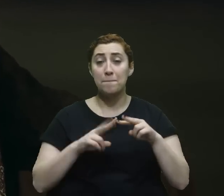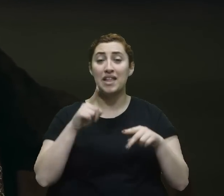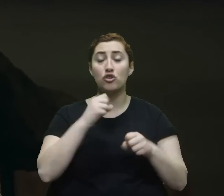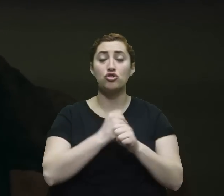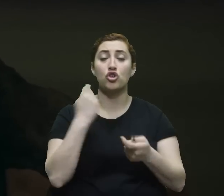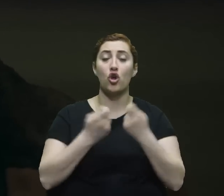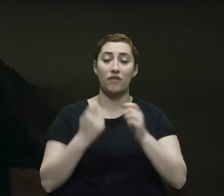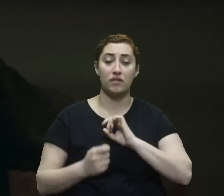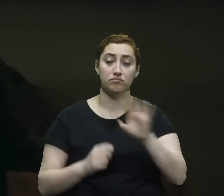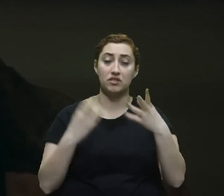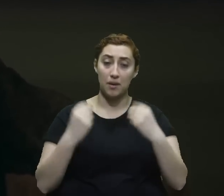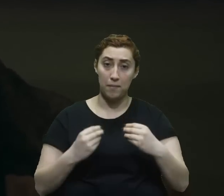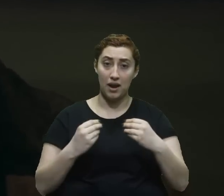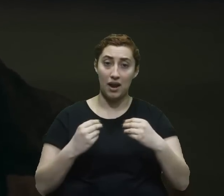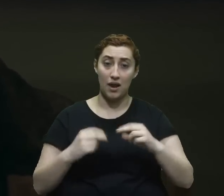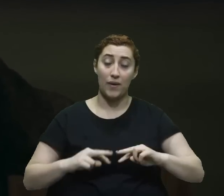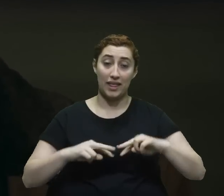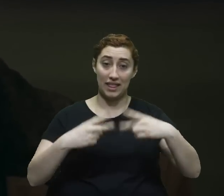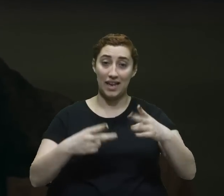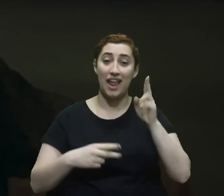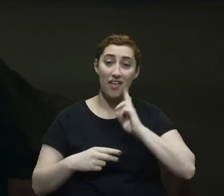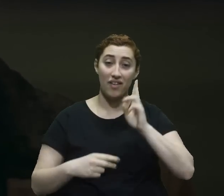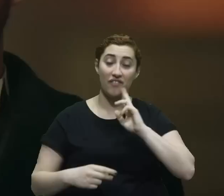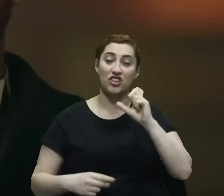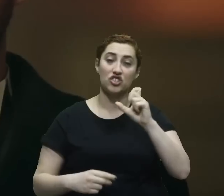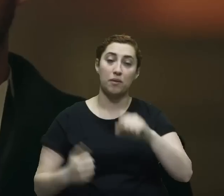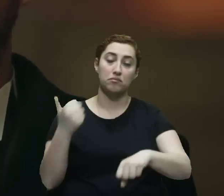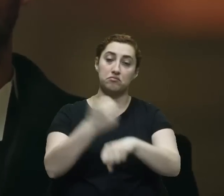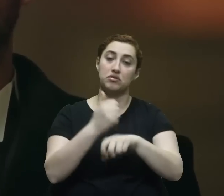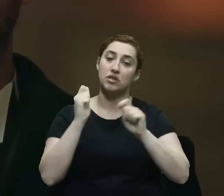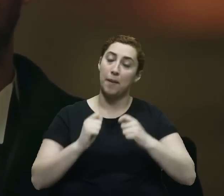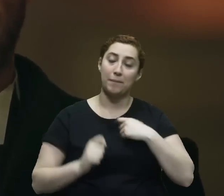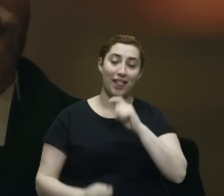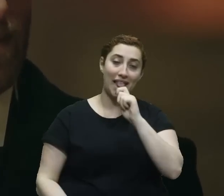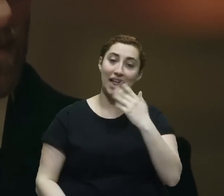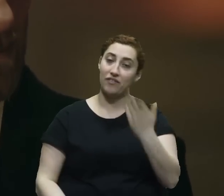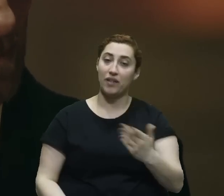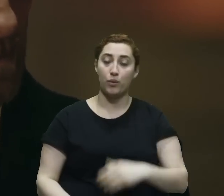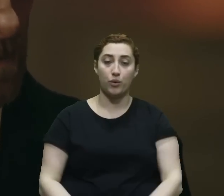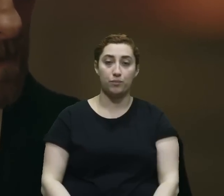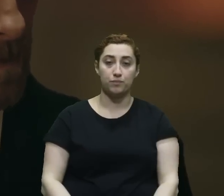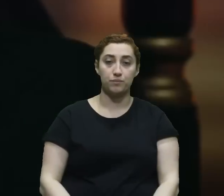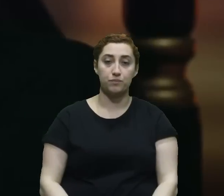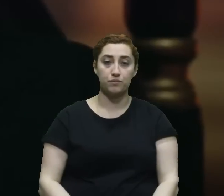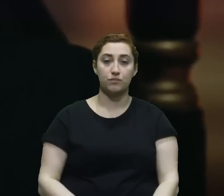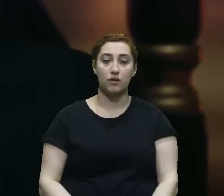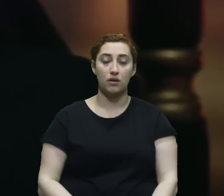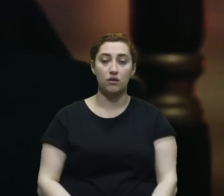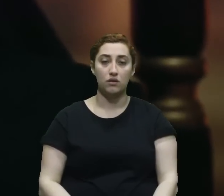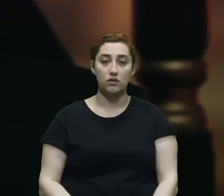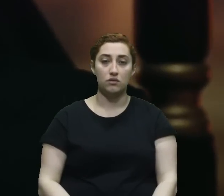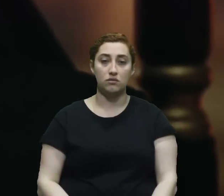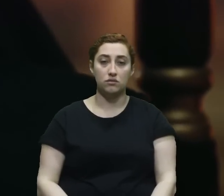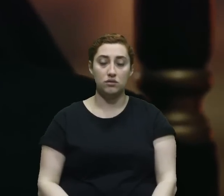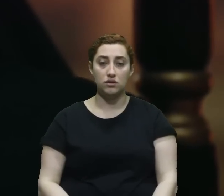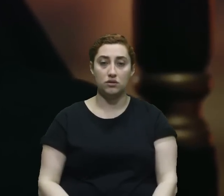Miloş'u vazifesinden alarak yerine efendi Cemil'i geçirmeyi sunuyorum sizlere. Cemil bile durup şaşırıp kaldı.